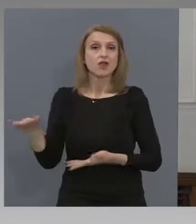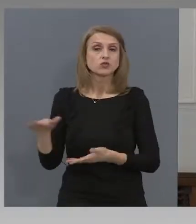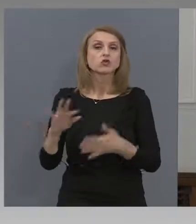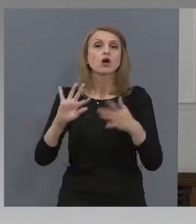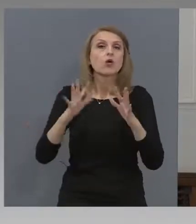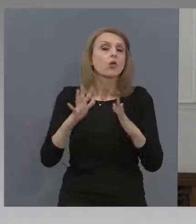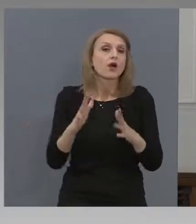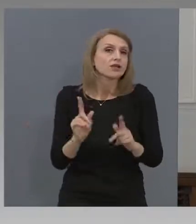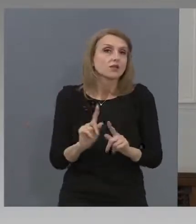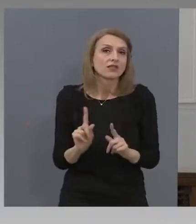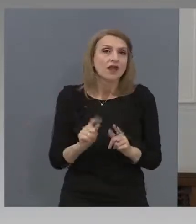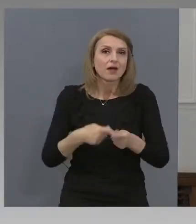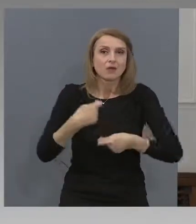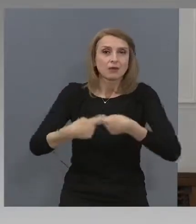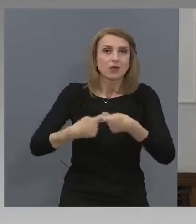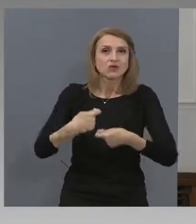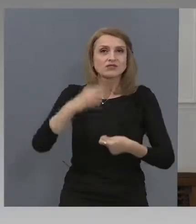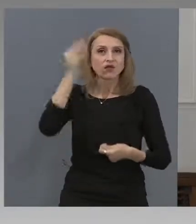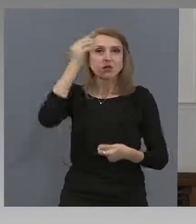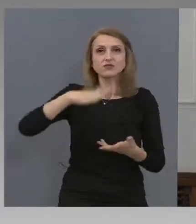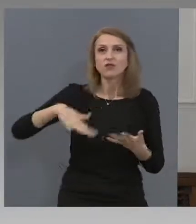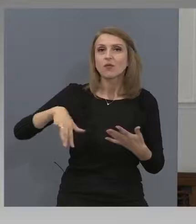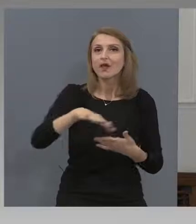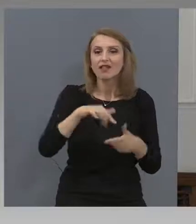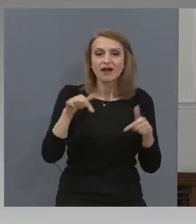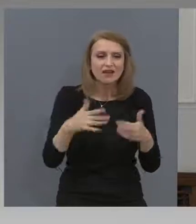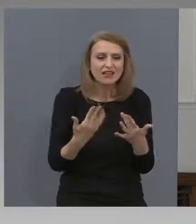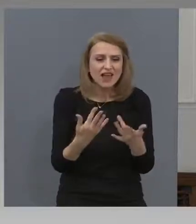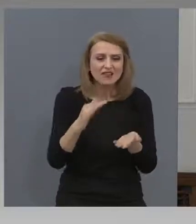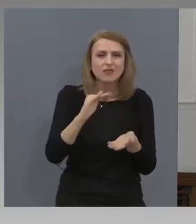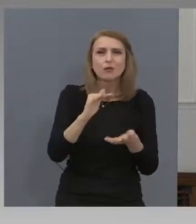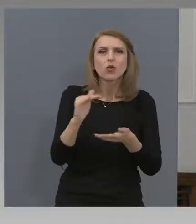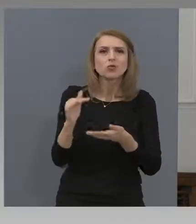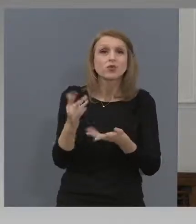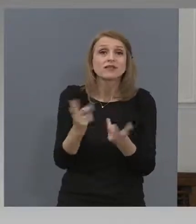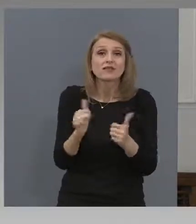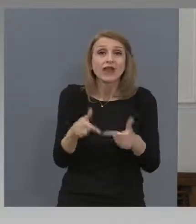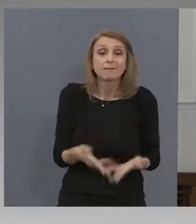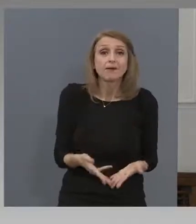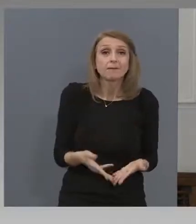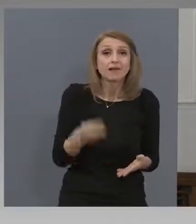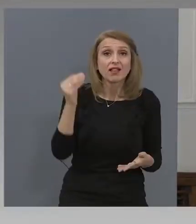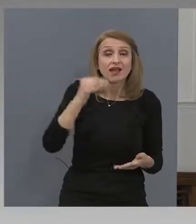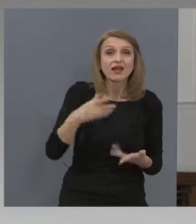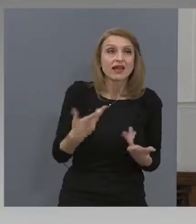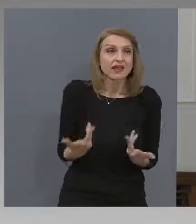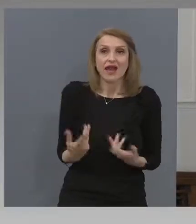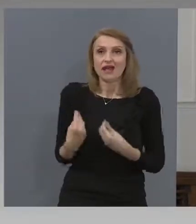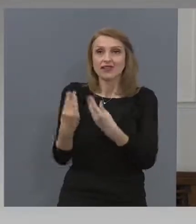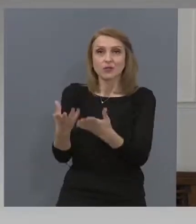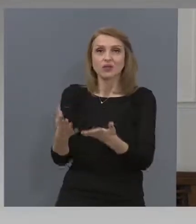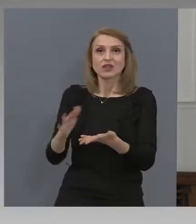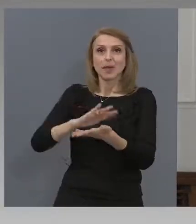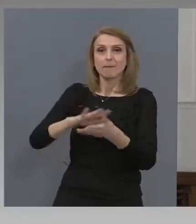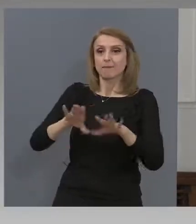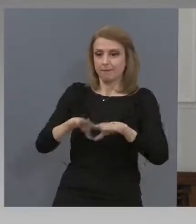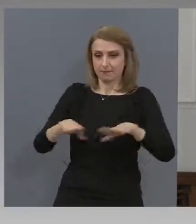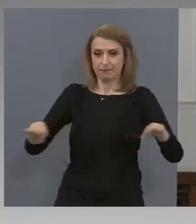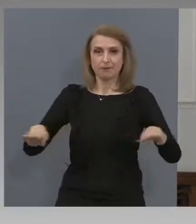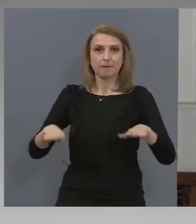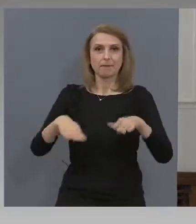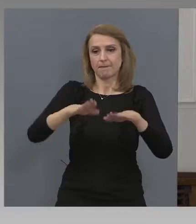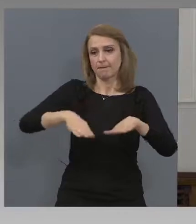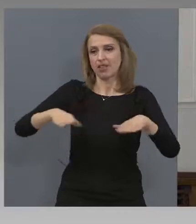няма производство в България на даден продукт и да искаме, няма как да му дадем тези площи. Това е